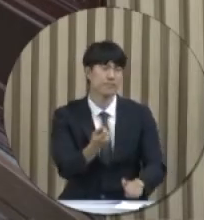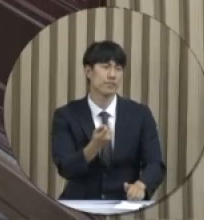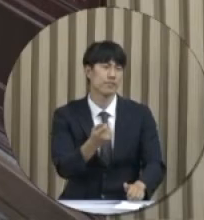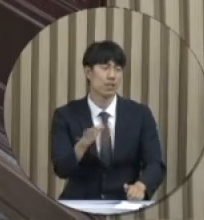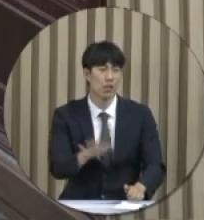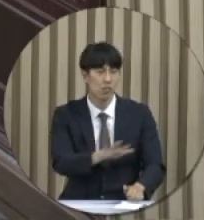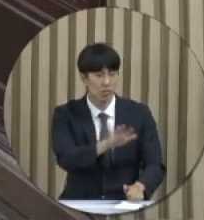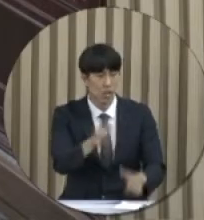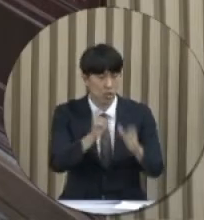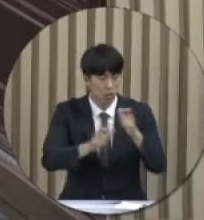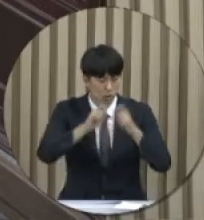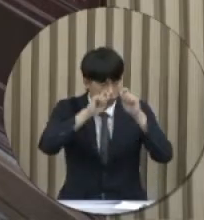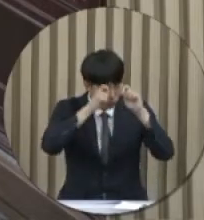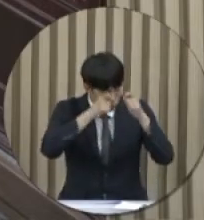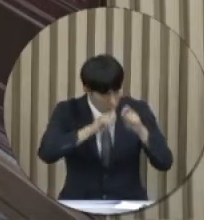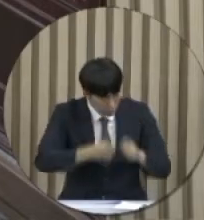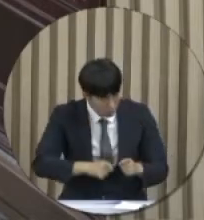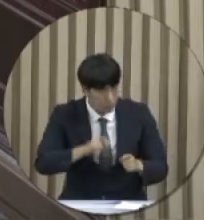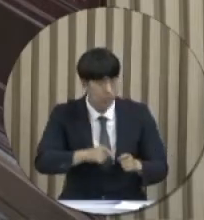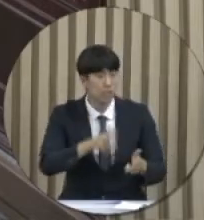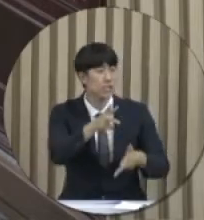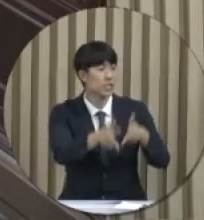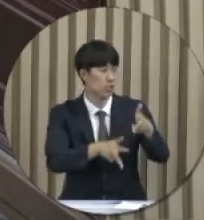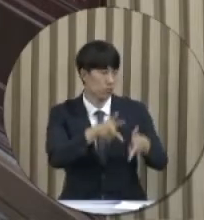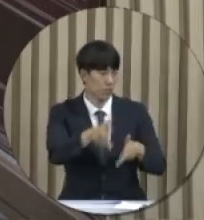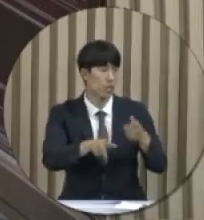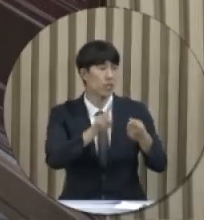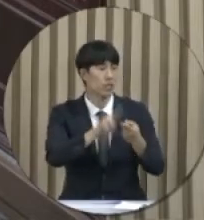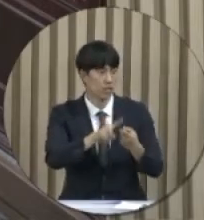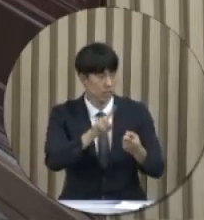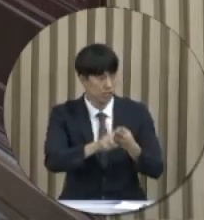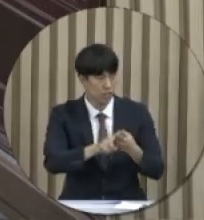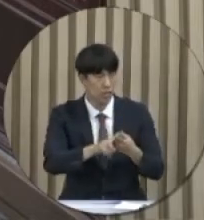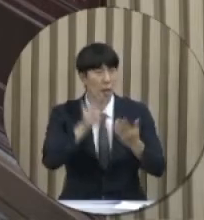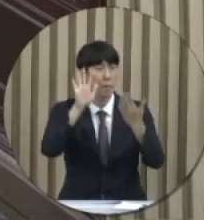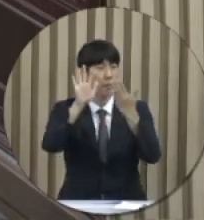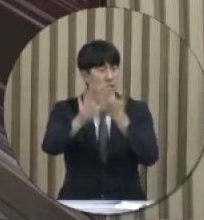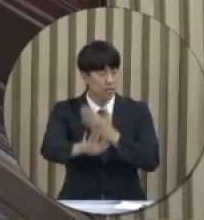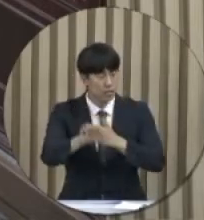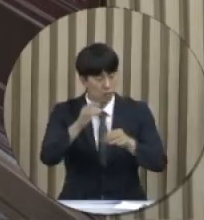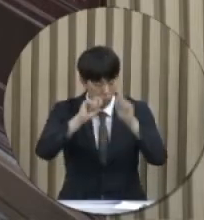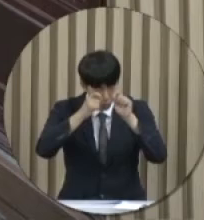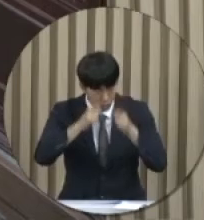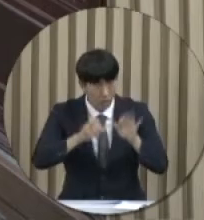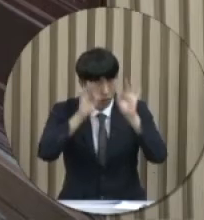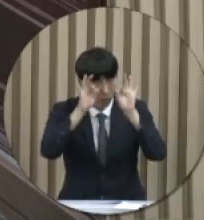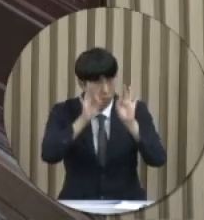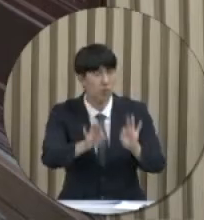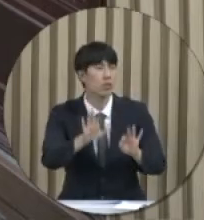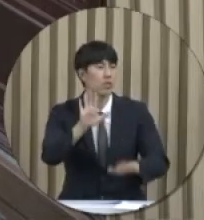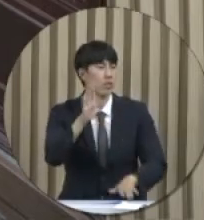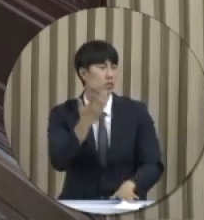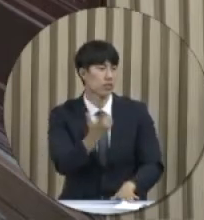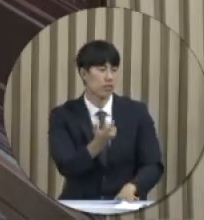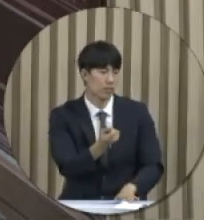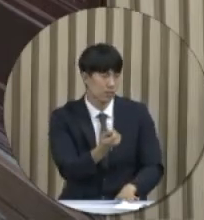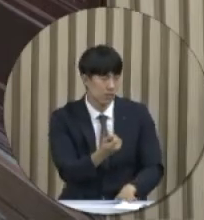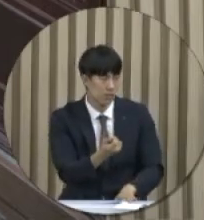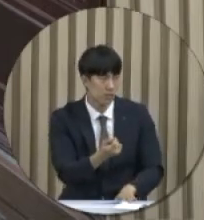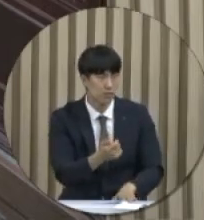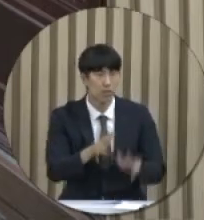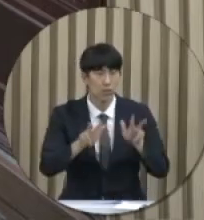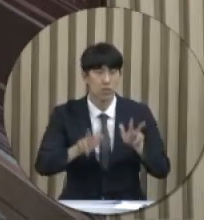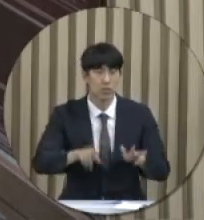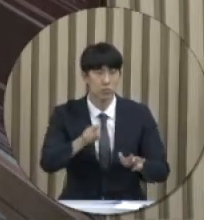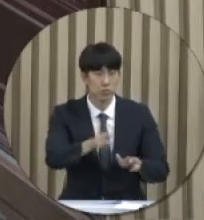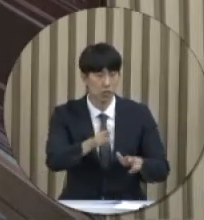더 구체적으로 이러한 현안 사업들을 좀 미래 관점에서 보고 접근을 해야 되지 않을까. 만약에 지금 저